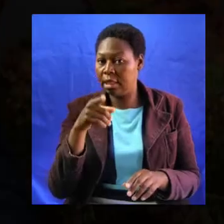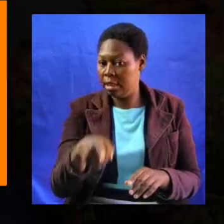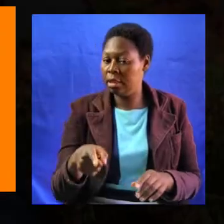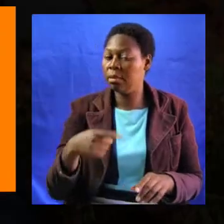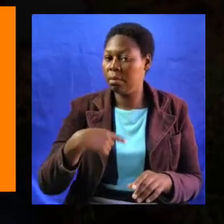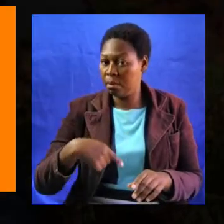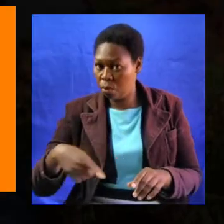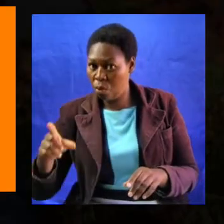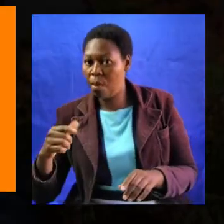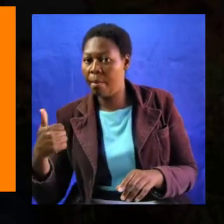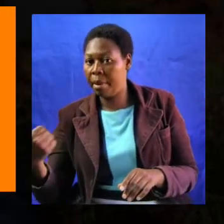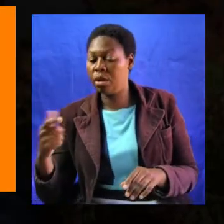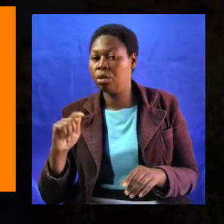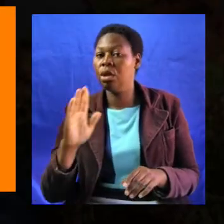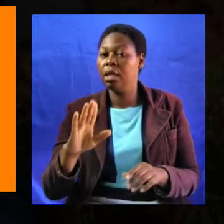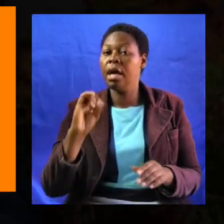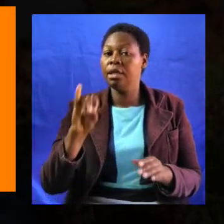1. Zvino